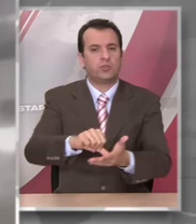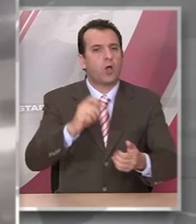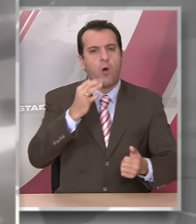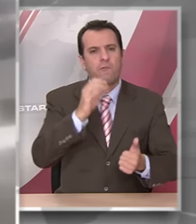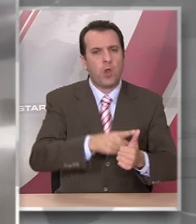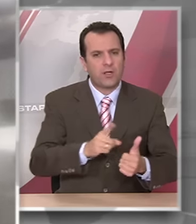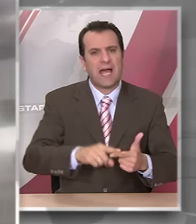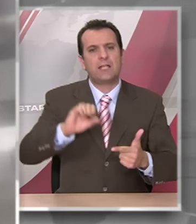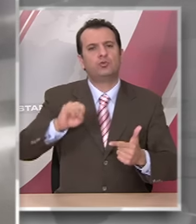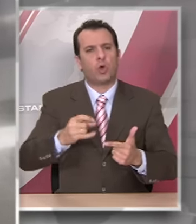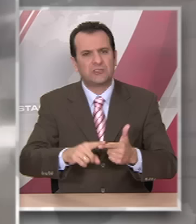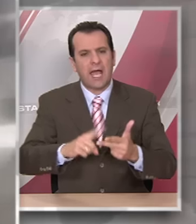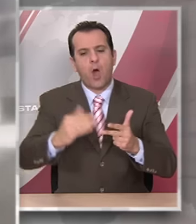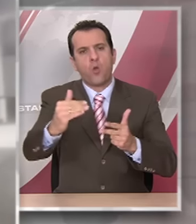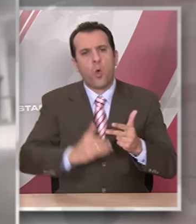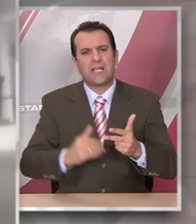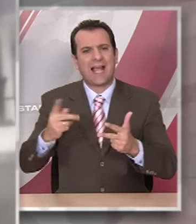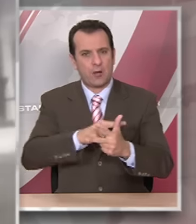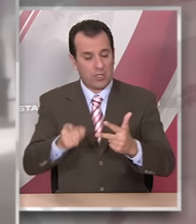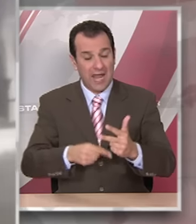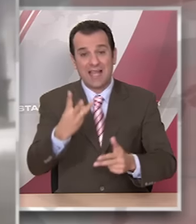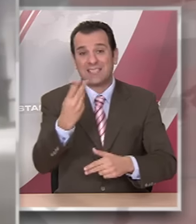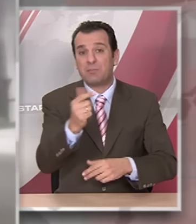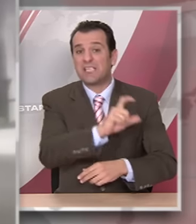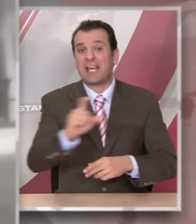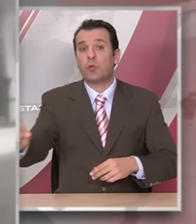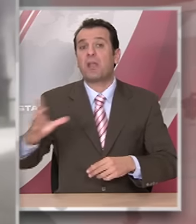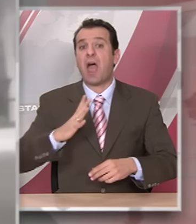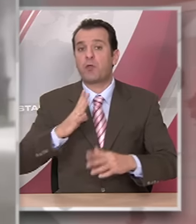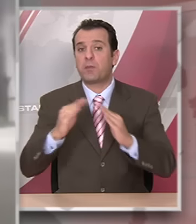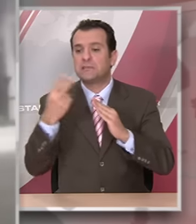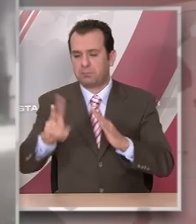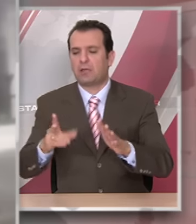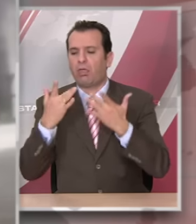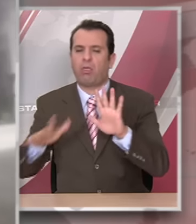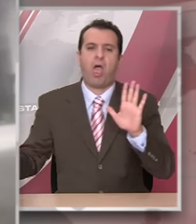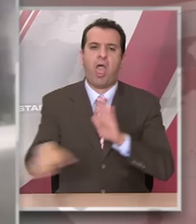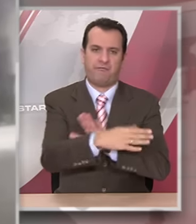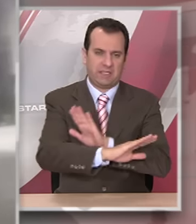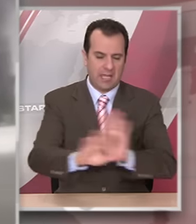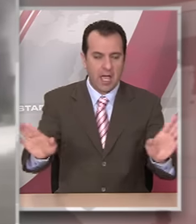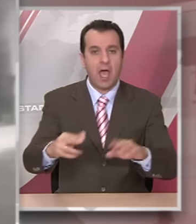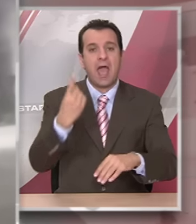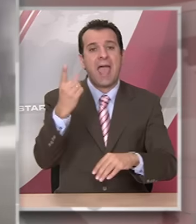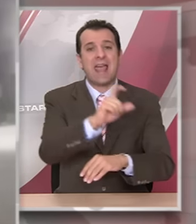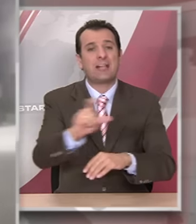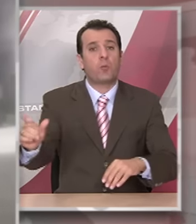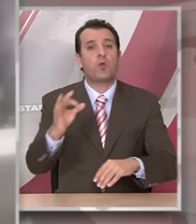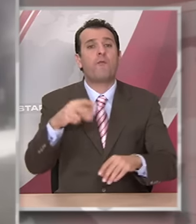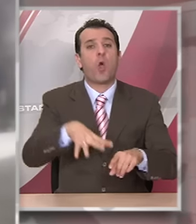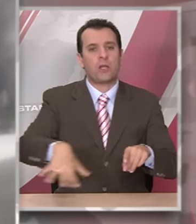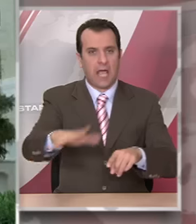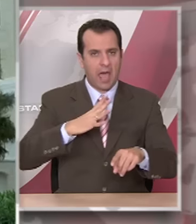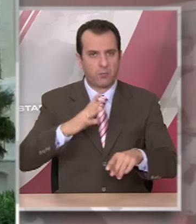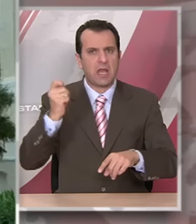Τζόρτζια και η Νότια Καρολίνα. Περισσότεροι από 3,5 εκατομμύρια άνθρωποι έχουν εγκαταλείψει τα σπίτια τους. 1 εκατομμύριο στη Φλόριντα μόνο έμειναν για ώρες